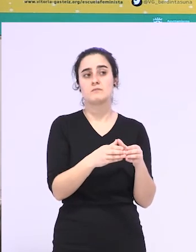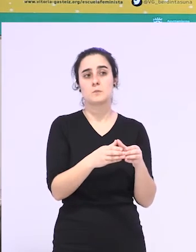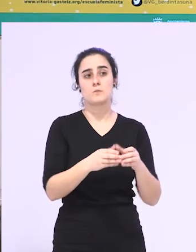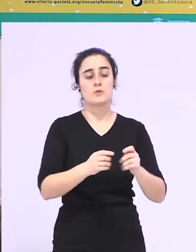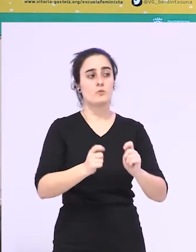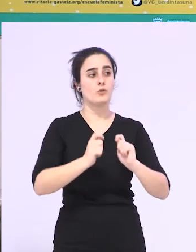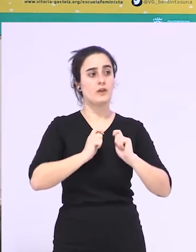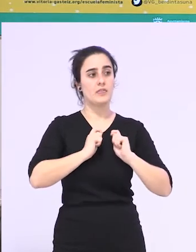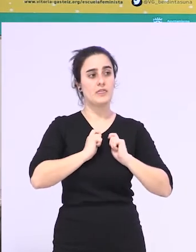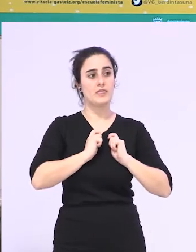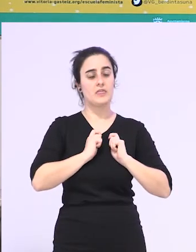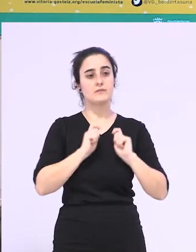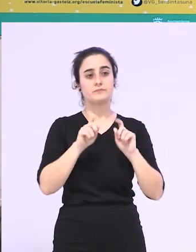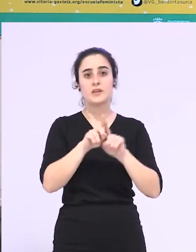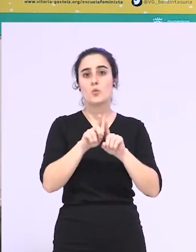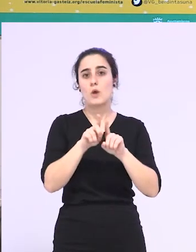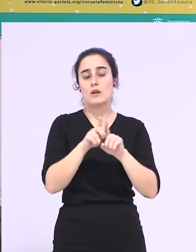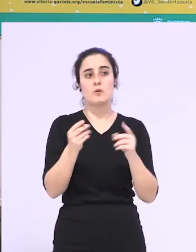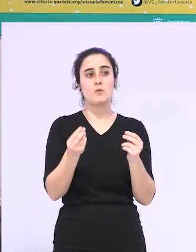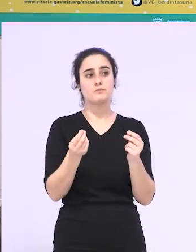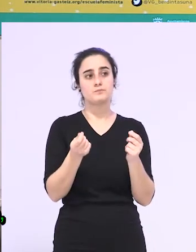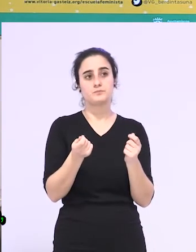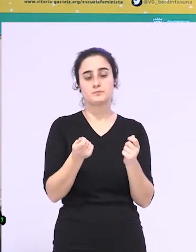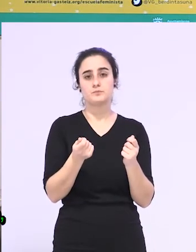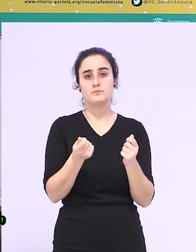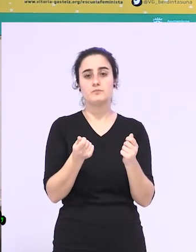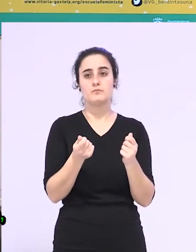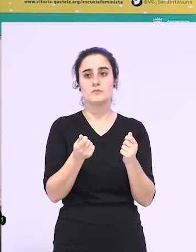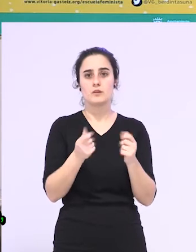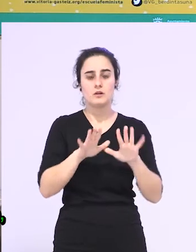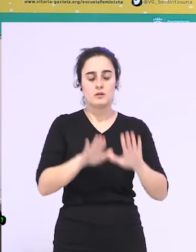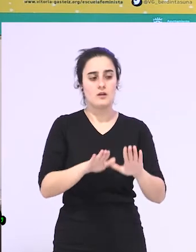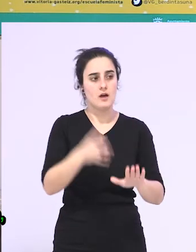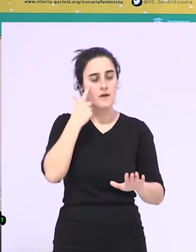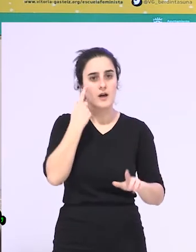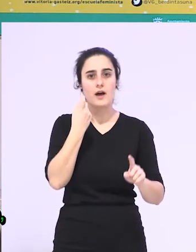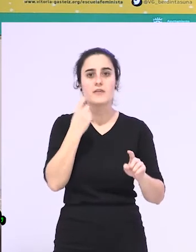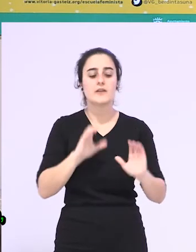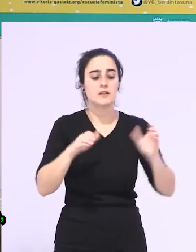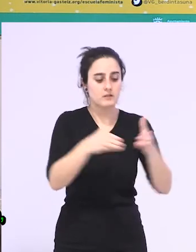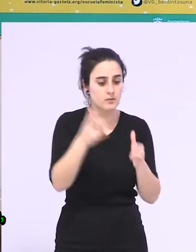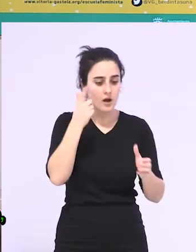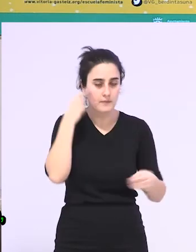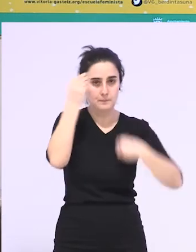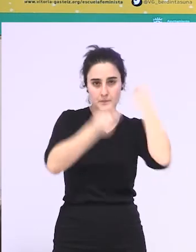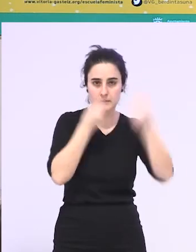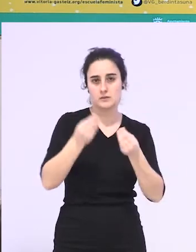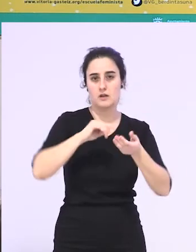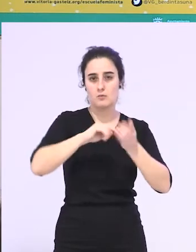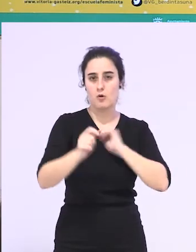nik uste, erresonantzia kutsa hori, ez? Patxada bat, pentsatzeko, hausnartzeko, benetan estrategikoki